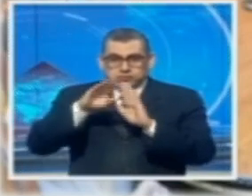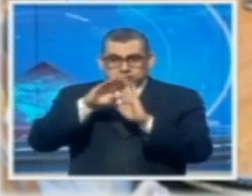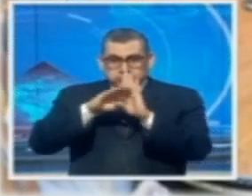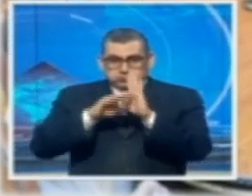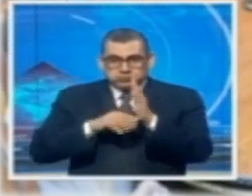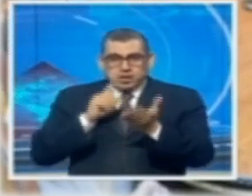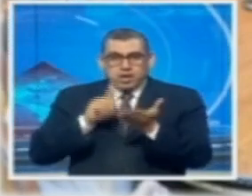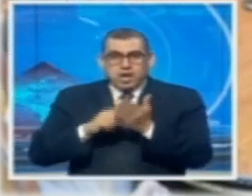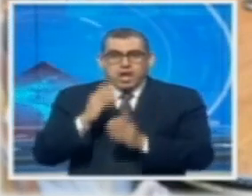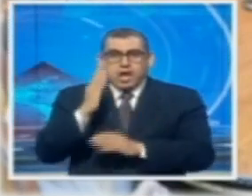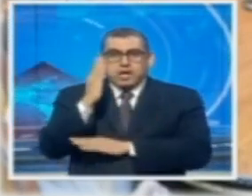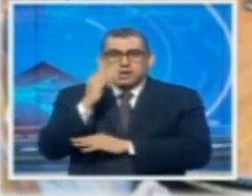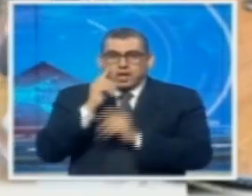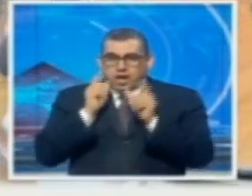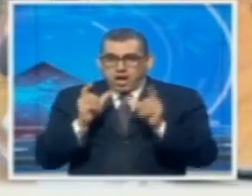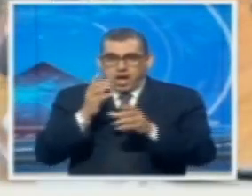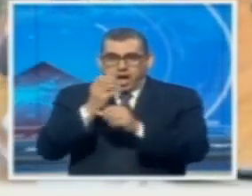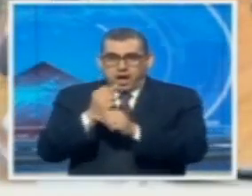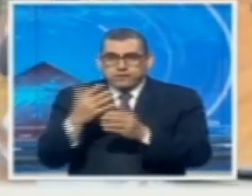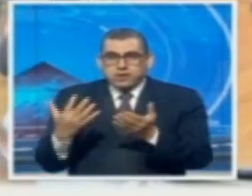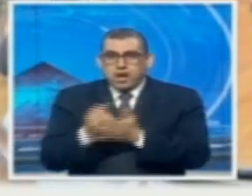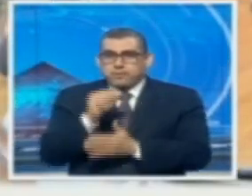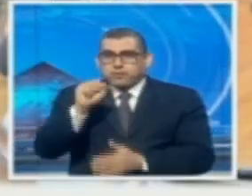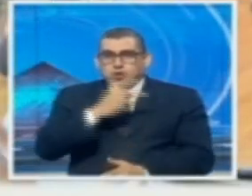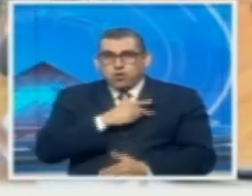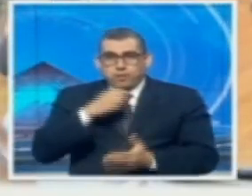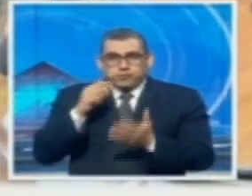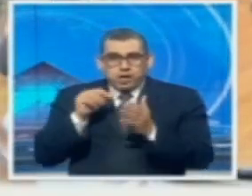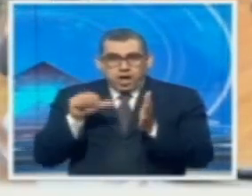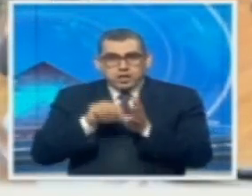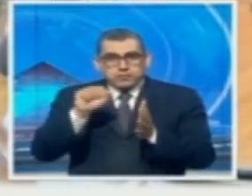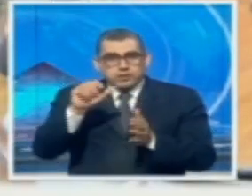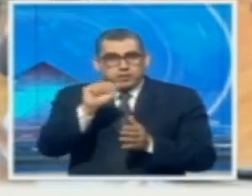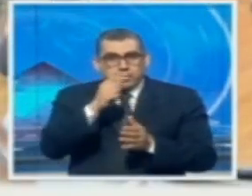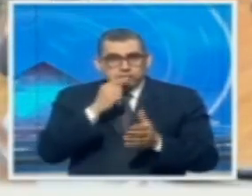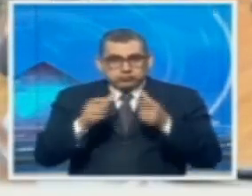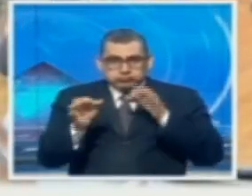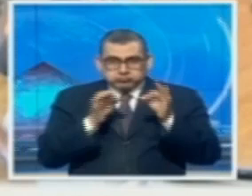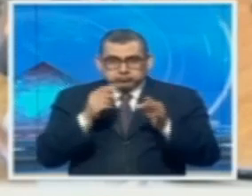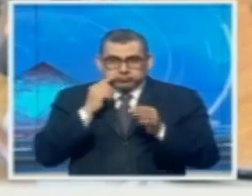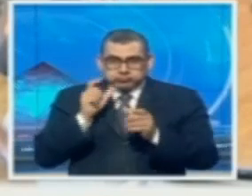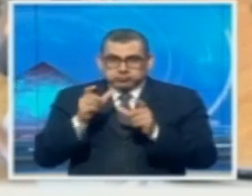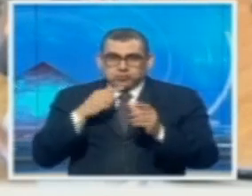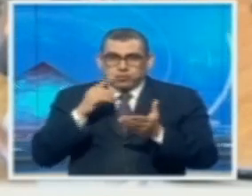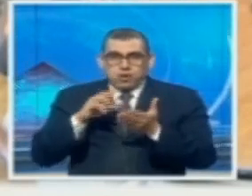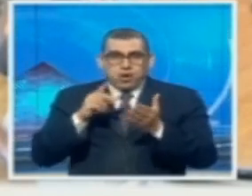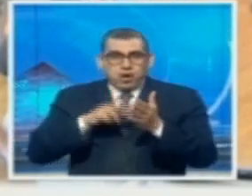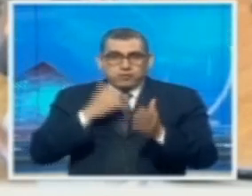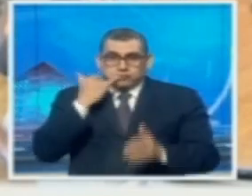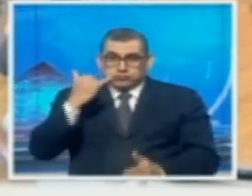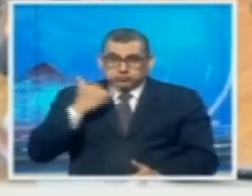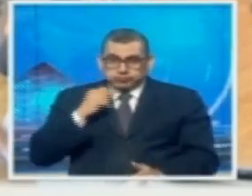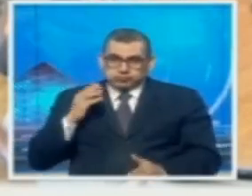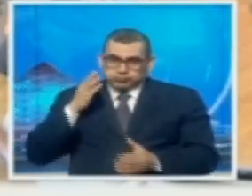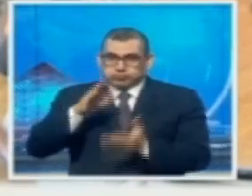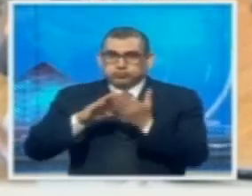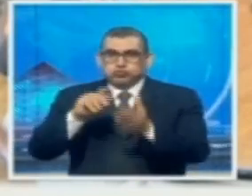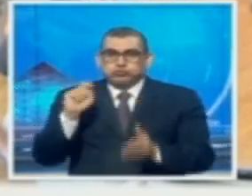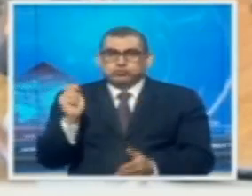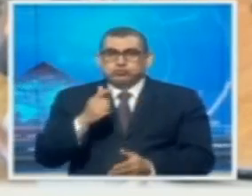أساسية للحفاظ على الممتلكات العامة والخاصة وصون أصول الدولة الآخذة في